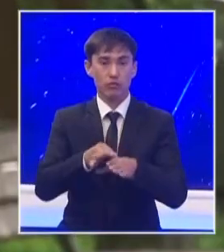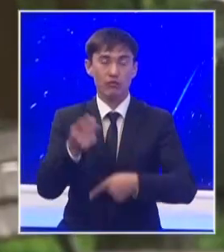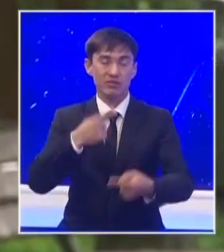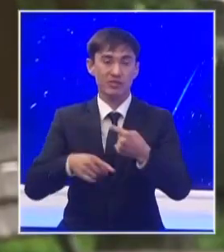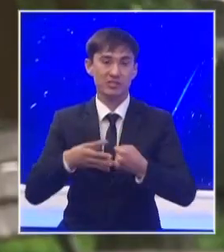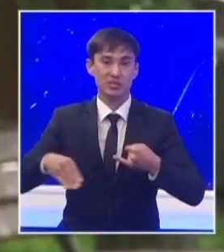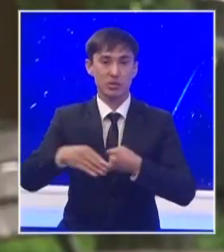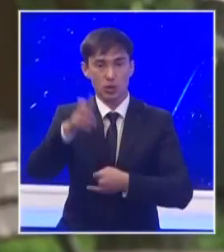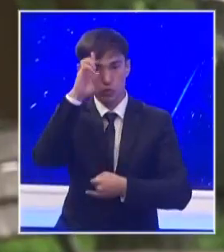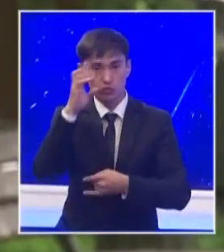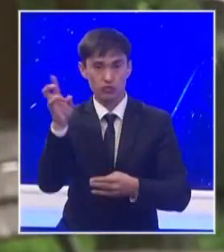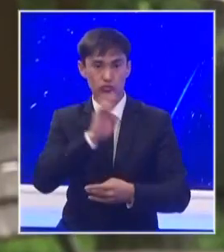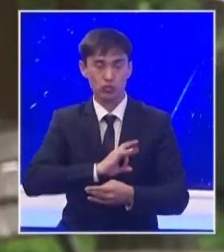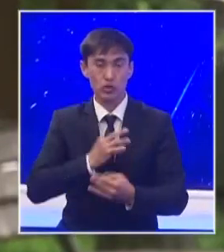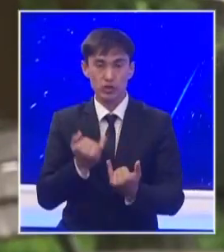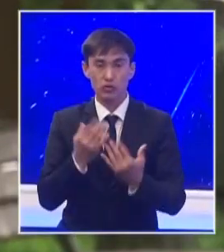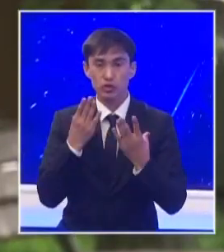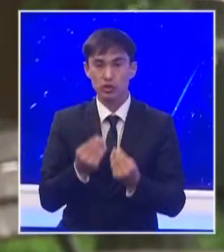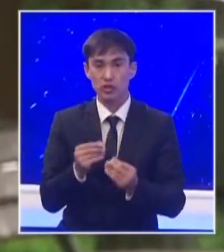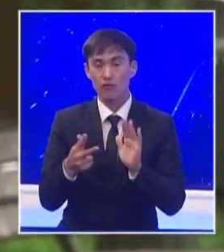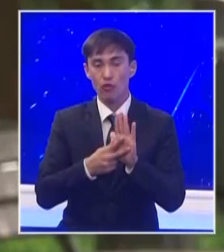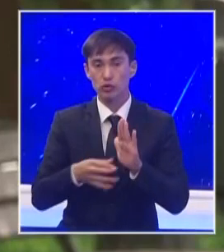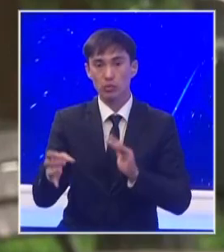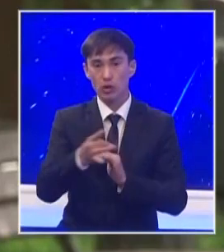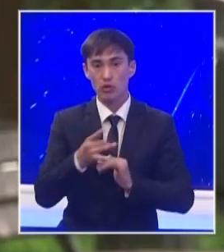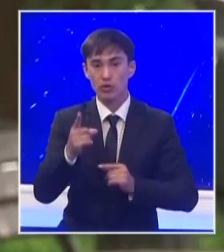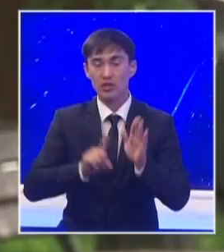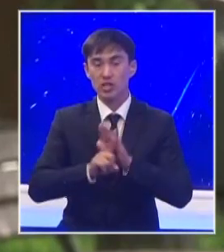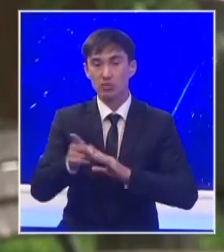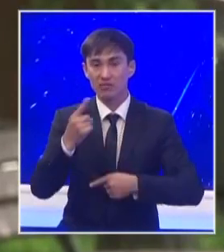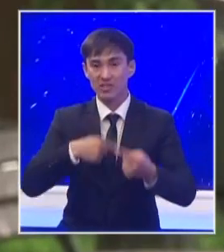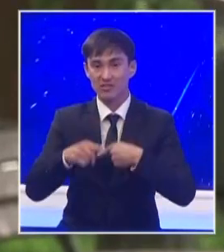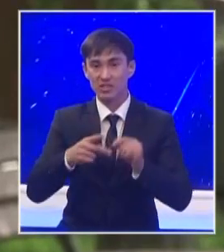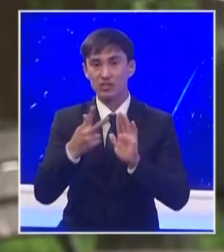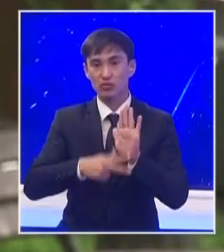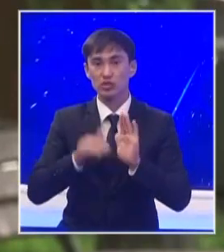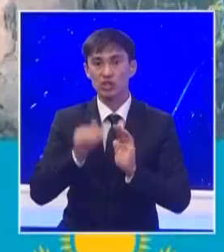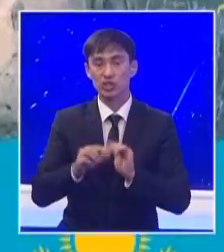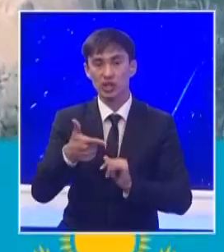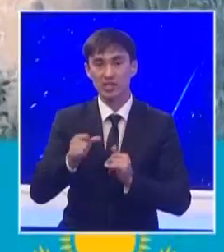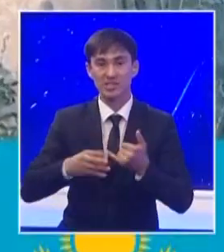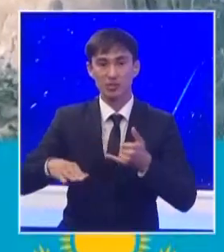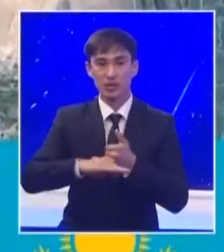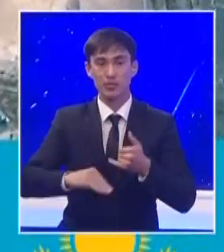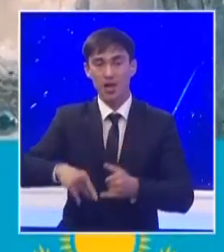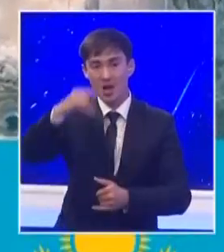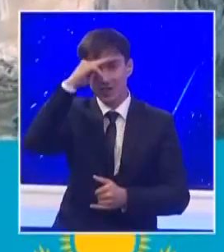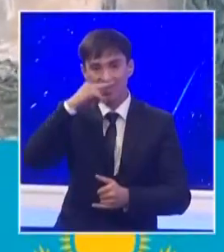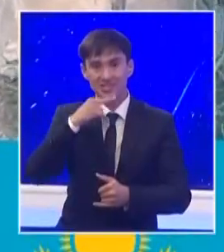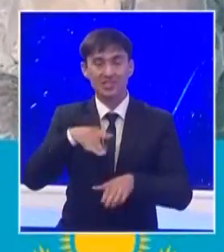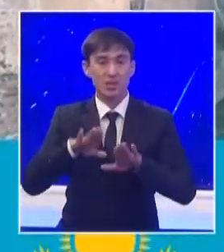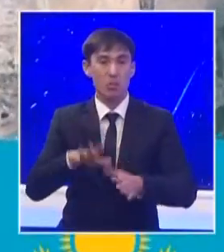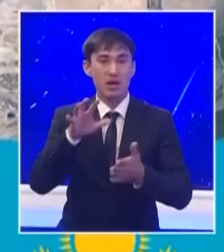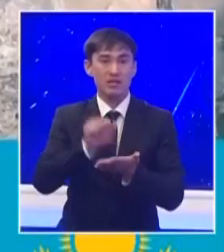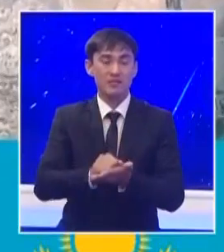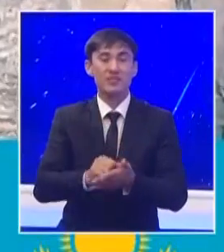земель для государственных нужд. На сегодняшний день в 8 районах начат процесс возврата порядка 90 тысяч гектаров земли. Казахстан занимает 9-е место в